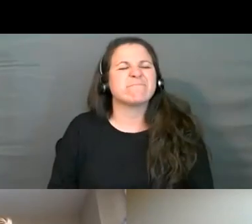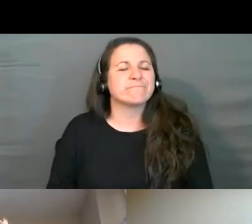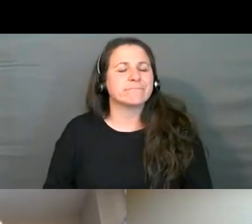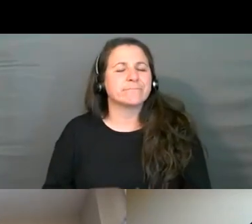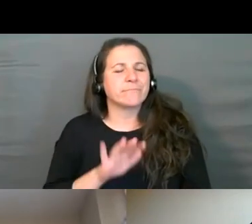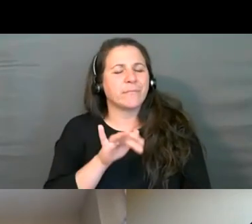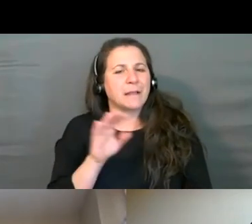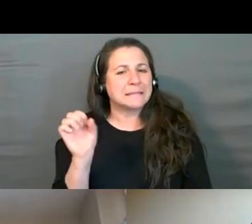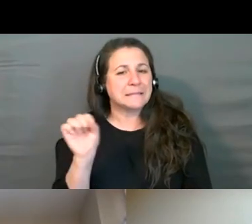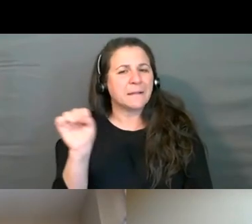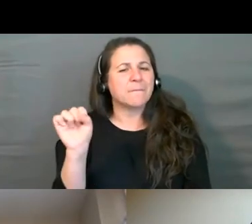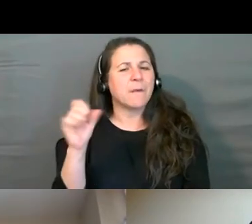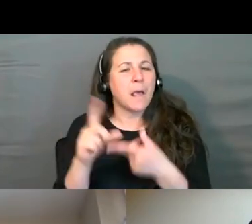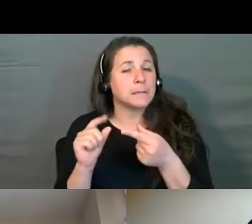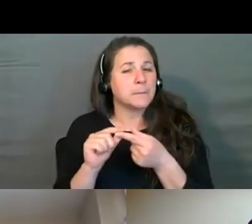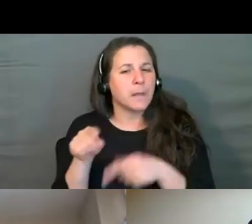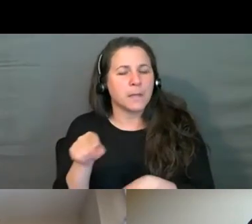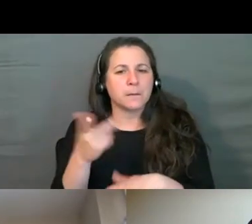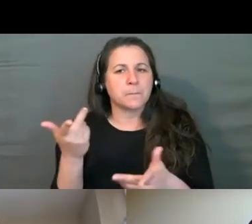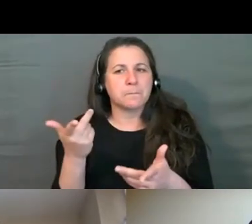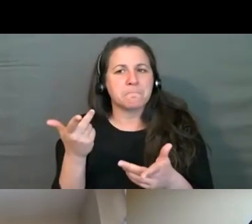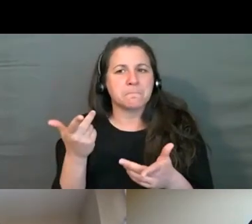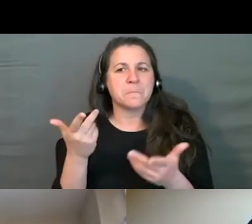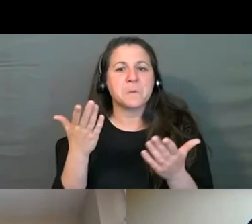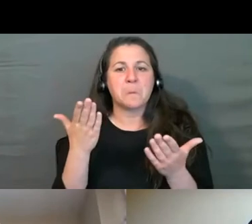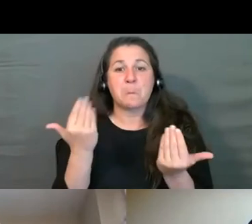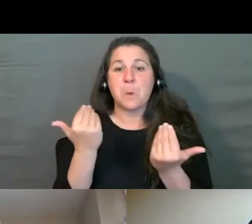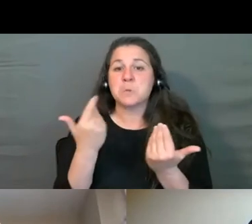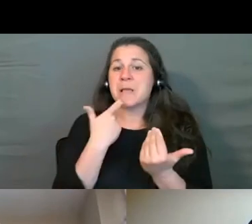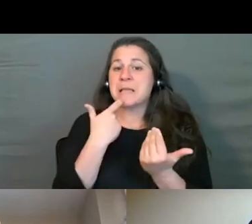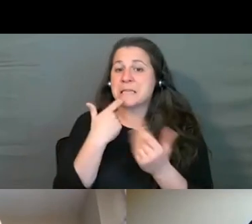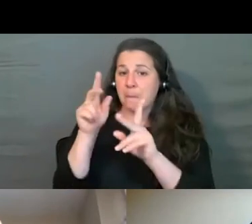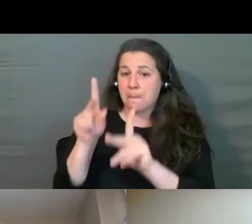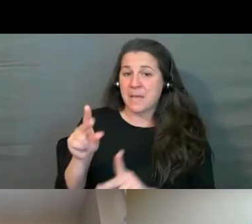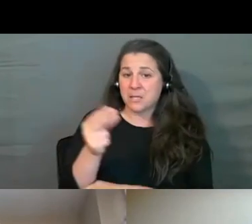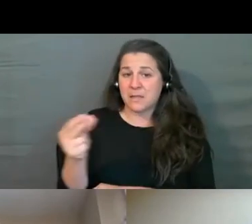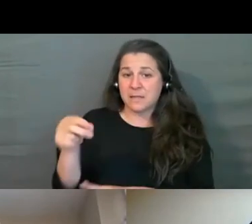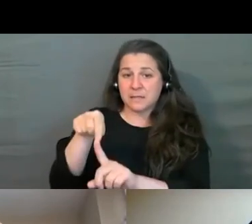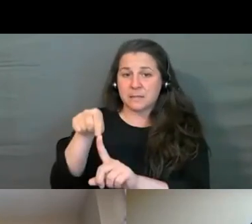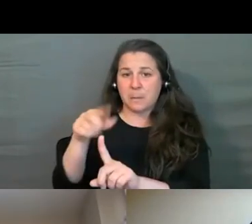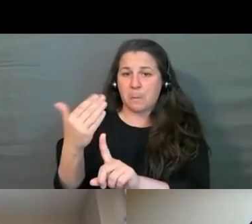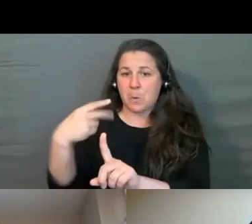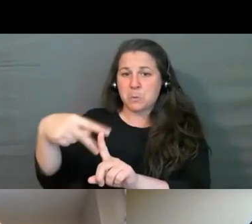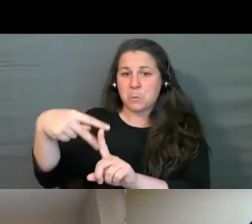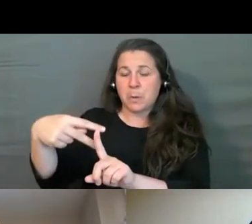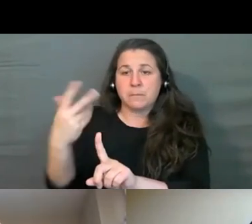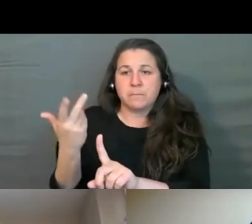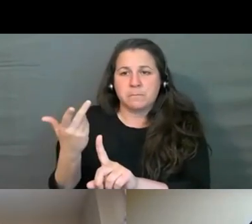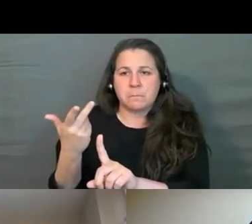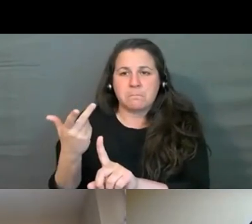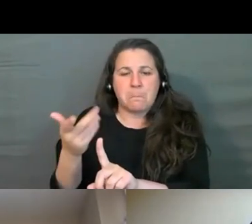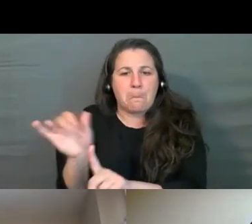pour Martin Le Sylvain disait, le besoin de la personne en situation de handicap en passant son travail, il va être le